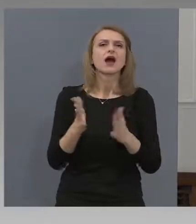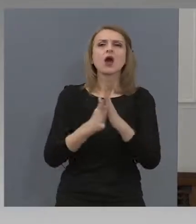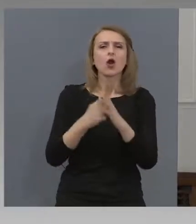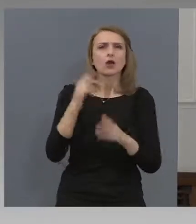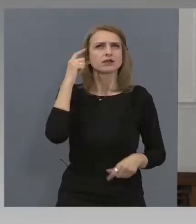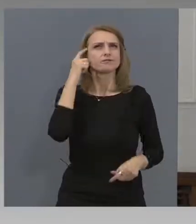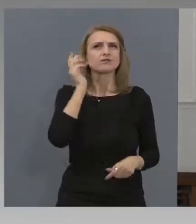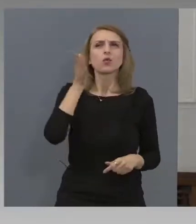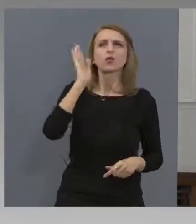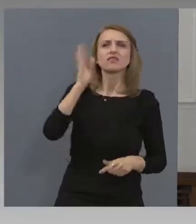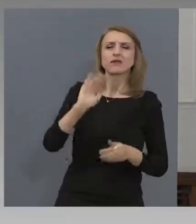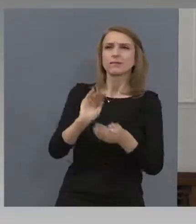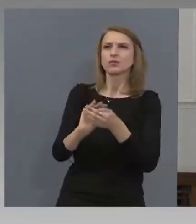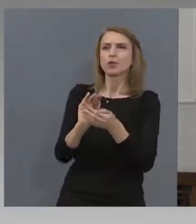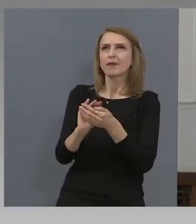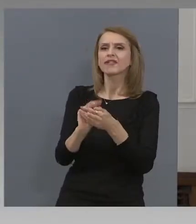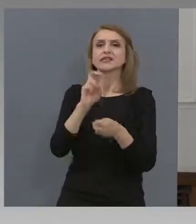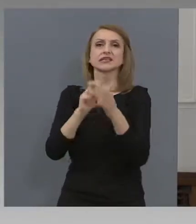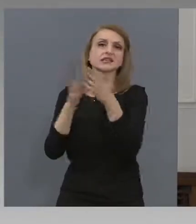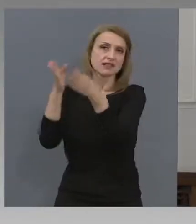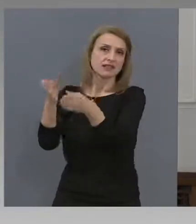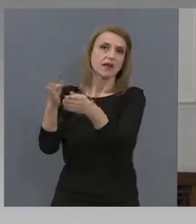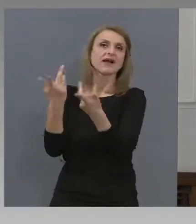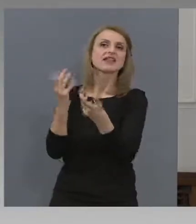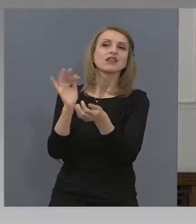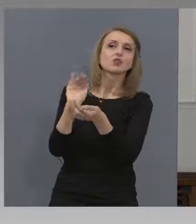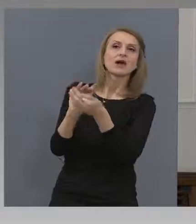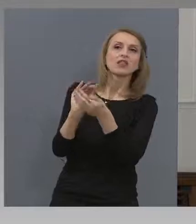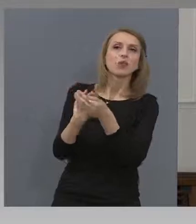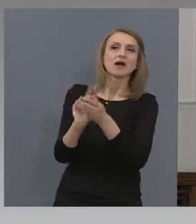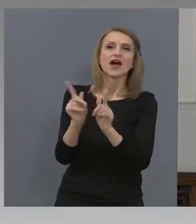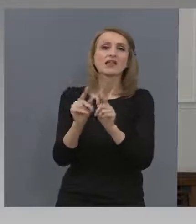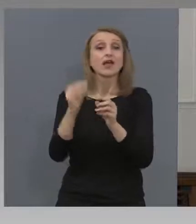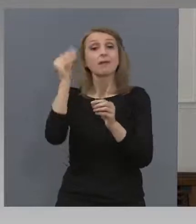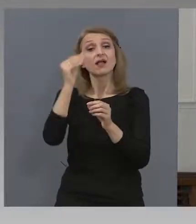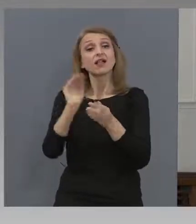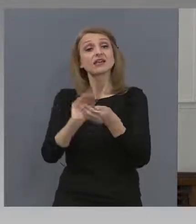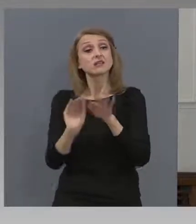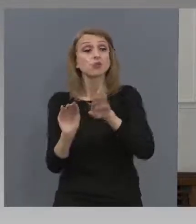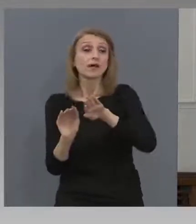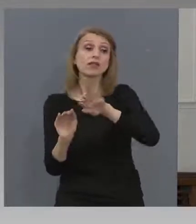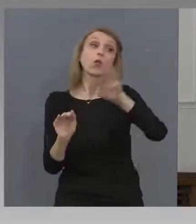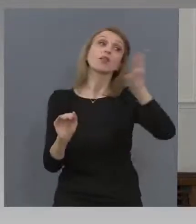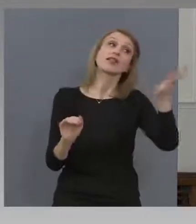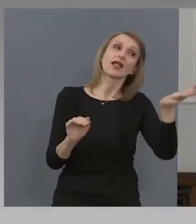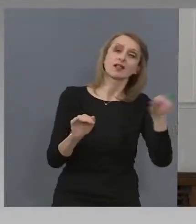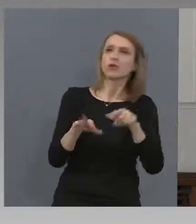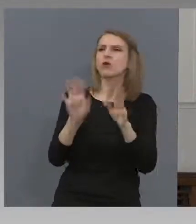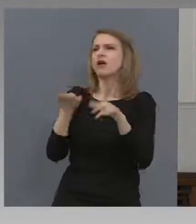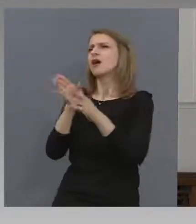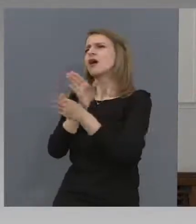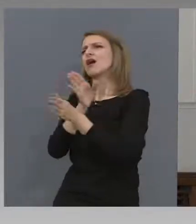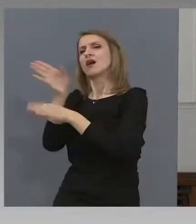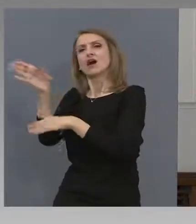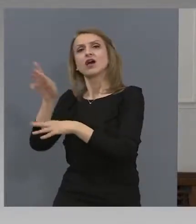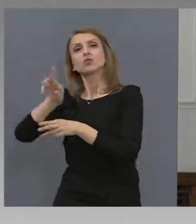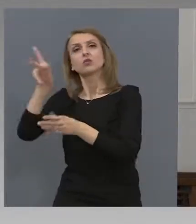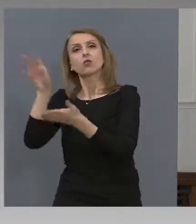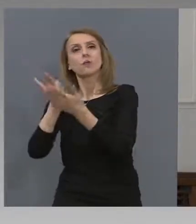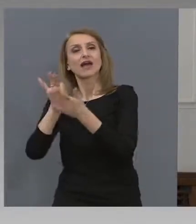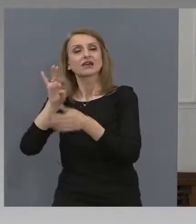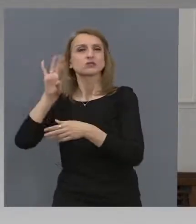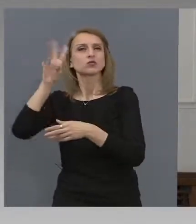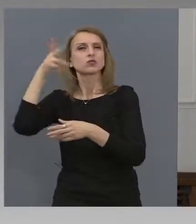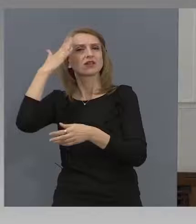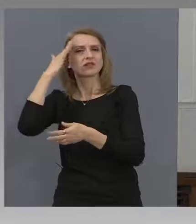А ако не отделиме на някакво друго място скрити доматите, плодовете, това значи да сложим в някаква ниша българските